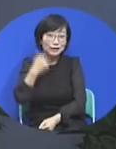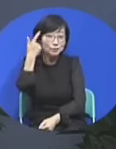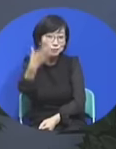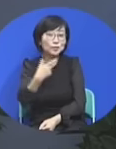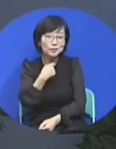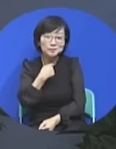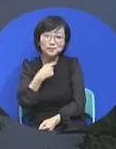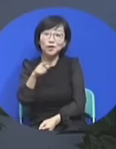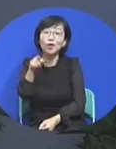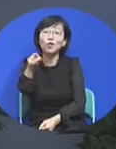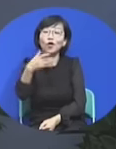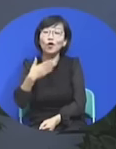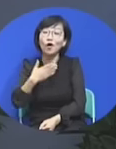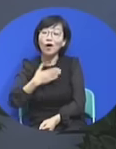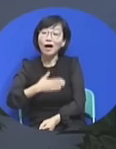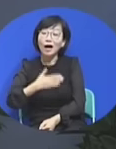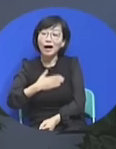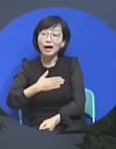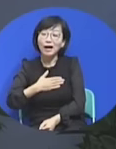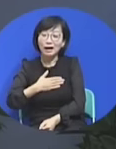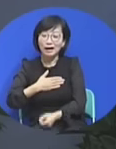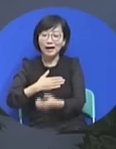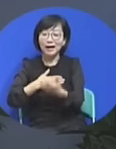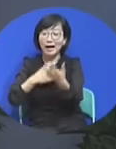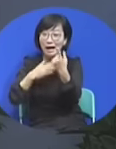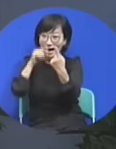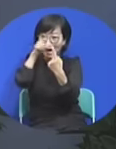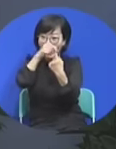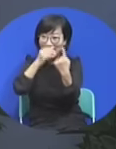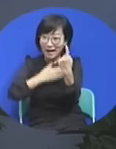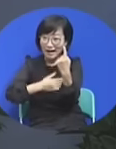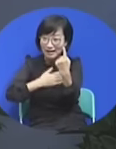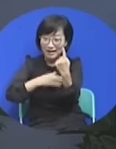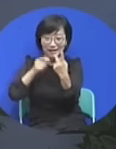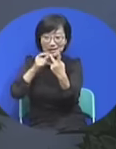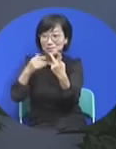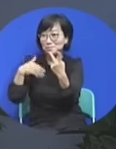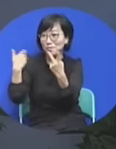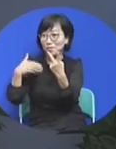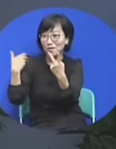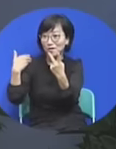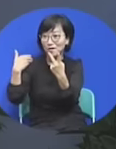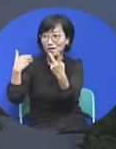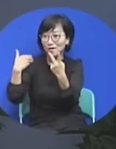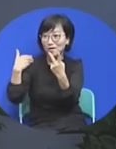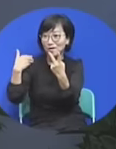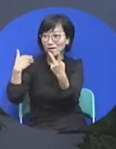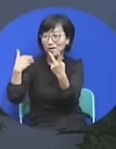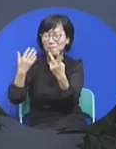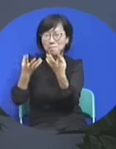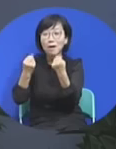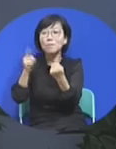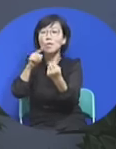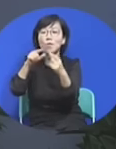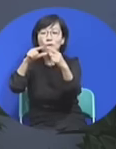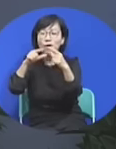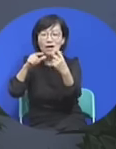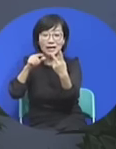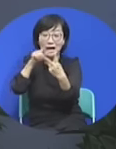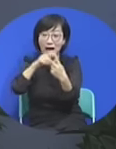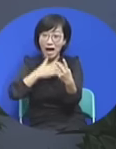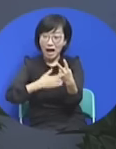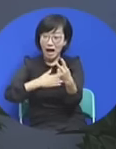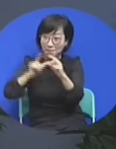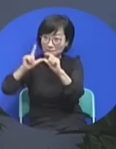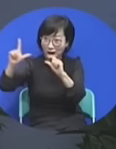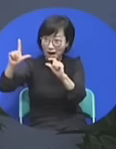많겠냐? Are there more things you know or more things you don't know? 양심적으로 대답해 봐라. And you must answer conscientiously. 모르는 게 많아요. There are far